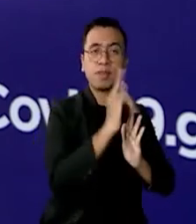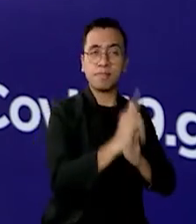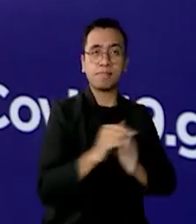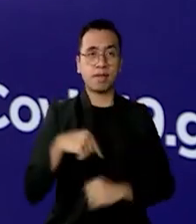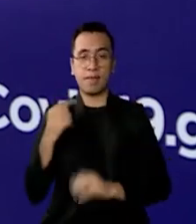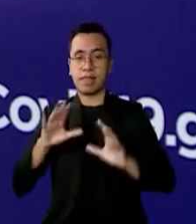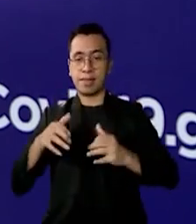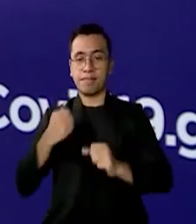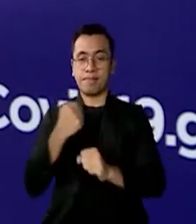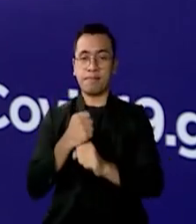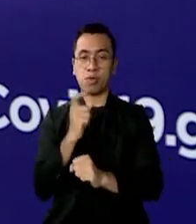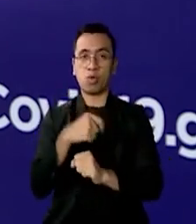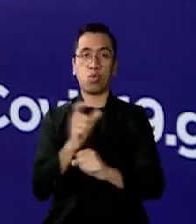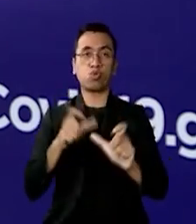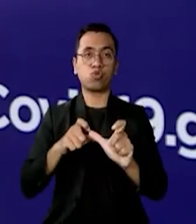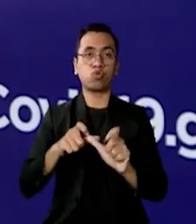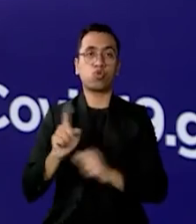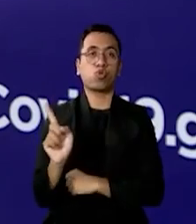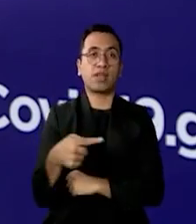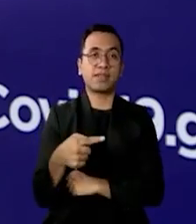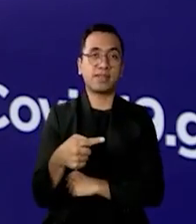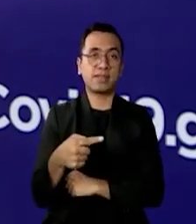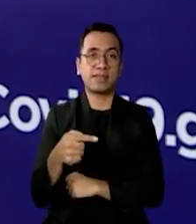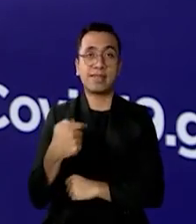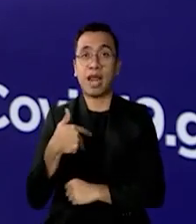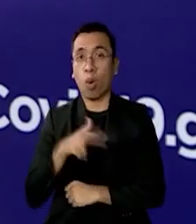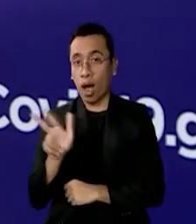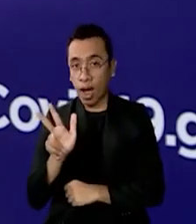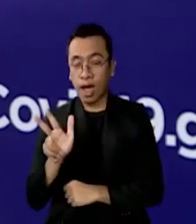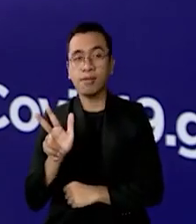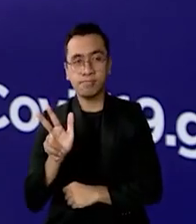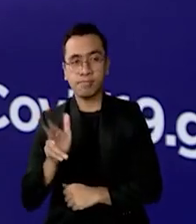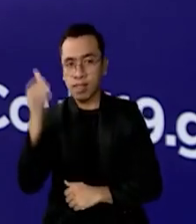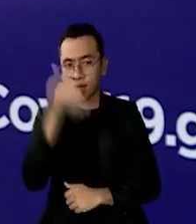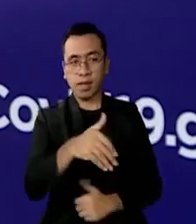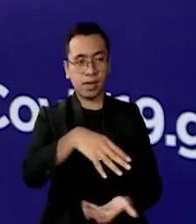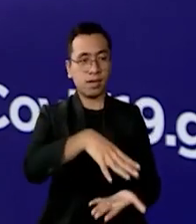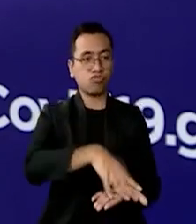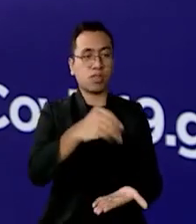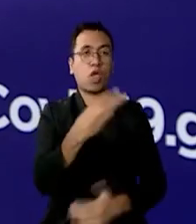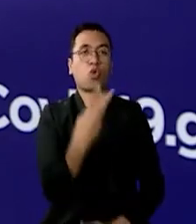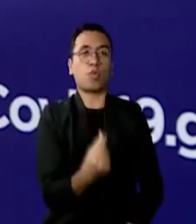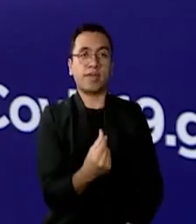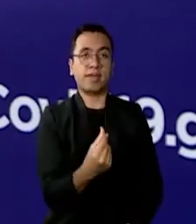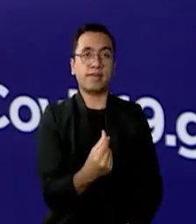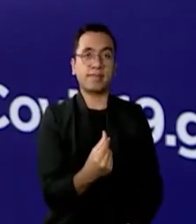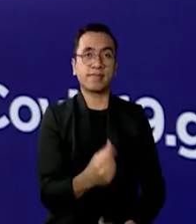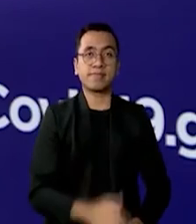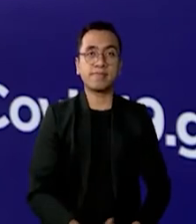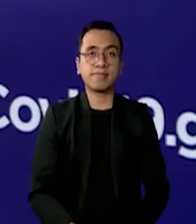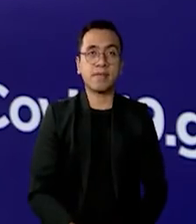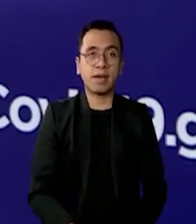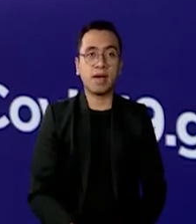tim gugus tugas di Kabupaten selalu mendampingi pusat-pusat perekonomian dengan mereka